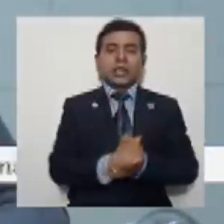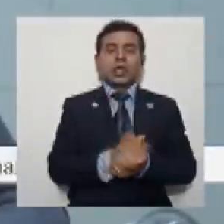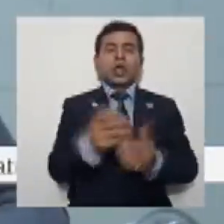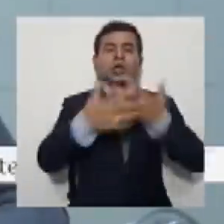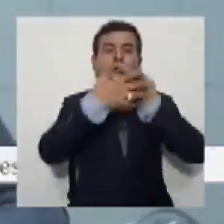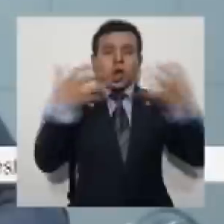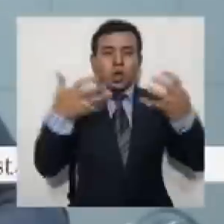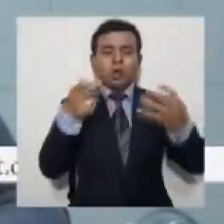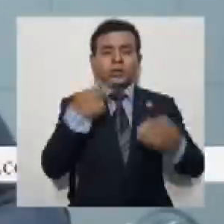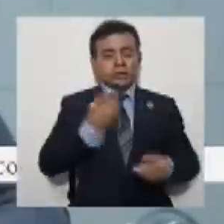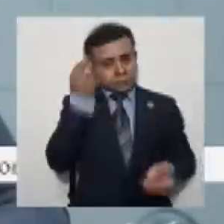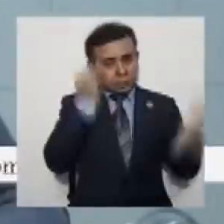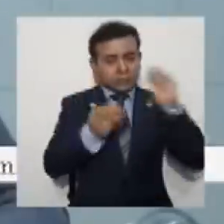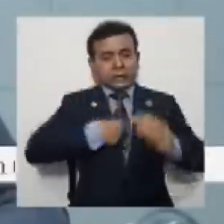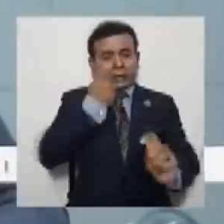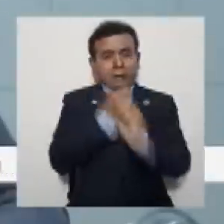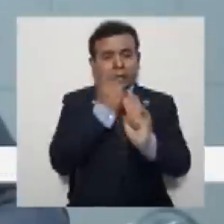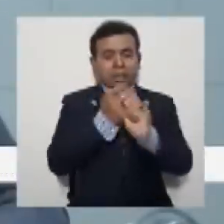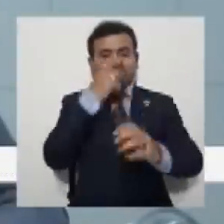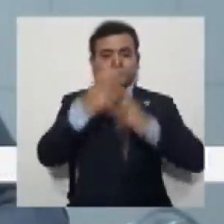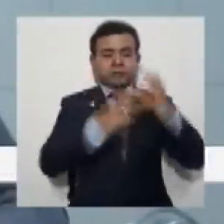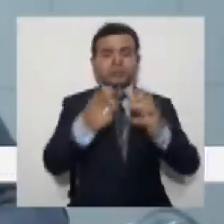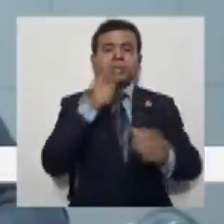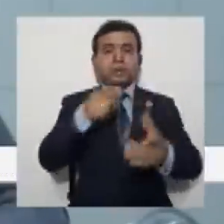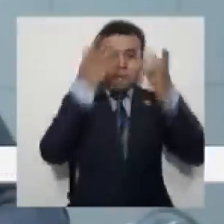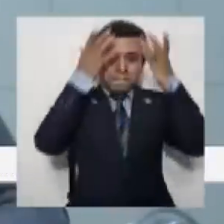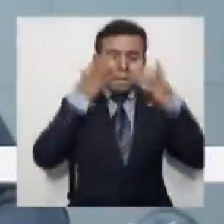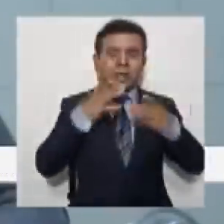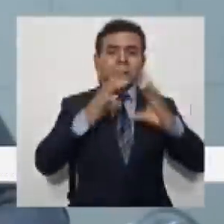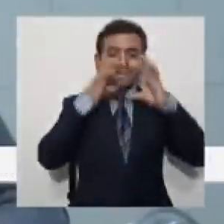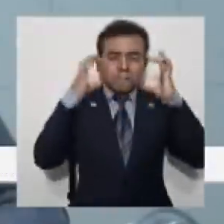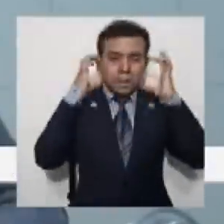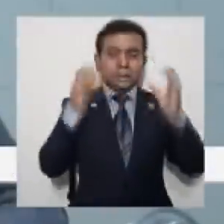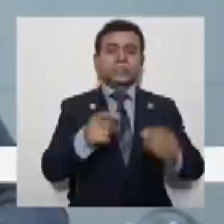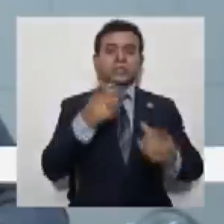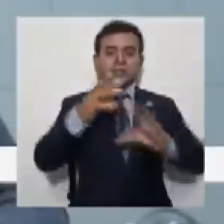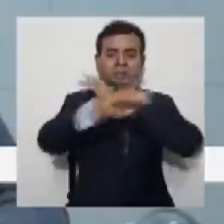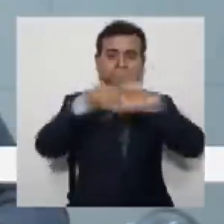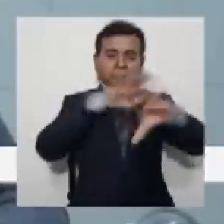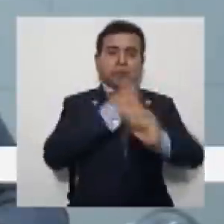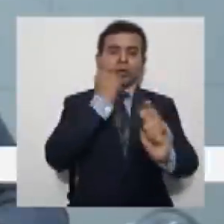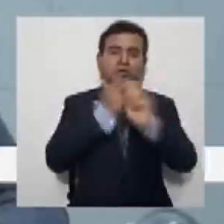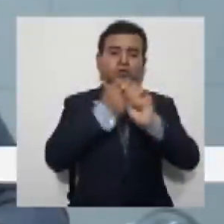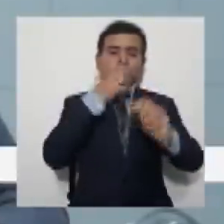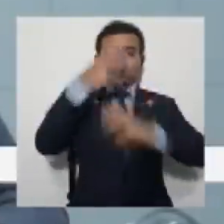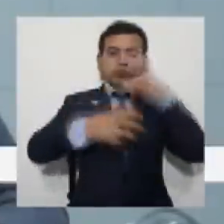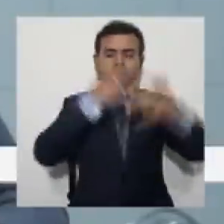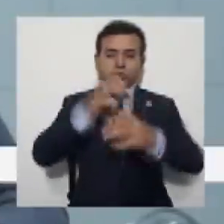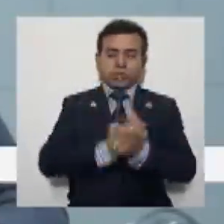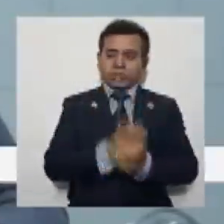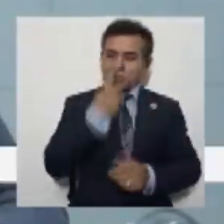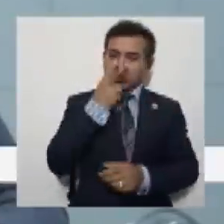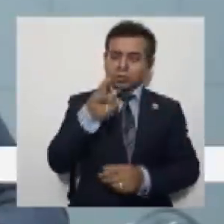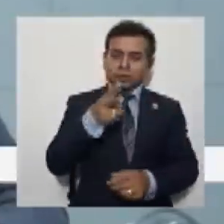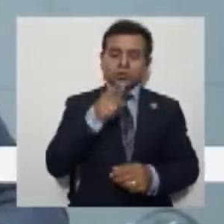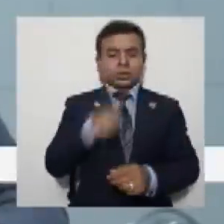নেওয়ার সিদ্ধান্ত হয়েছে এবং ওষুধ প্রশাসনকে নির্দেশনা দেওয়া হয়েছে বিক্রয় এবং প্রস্তুতকারীর